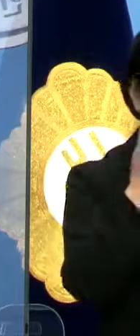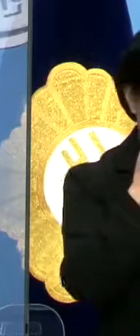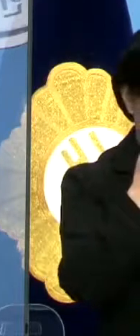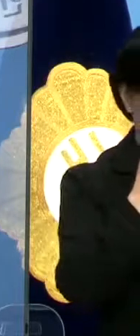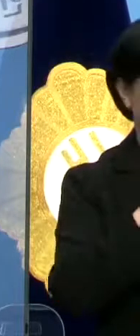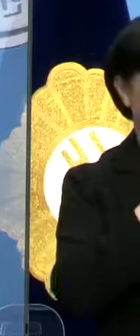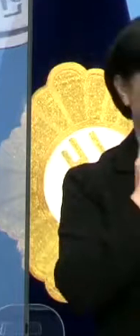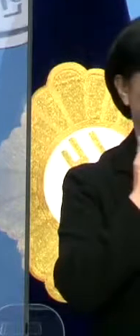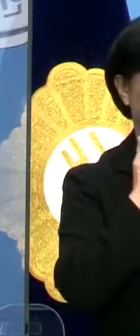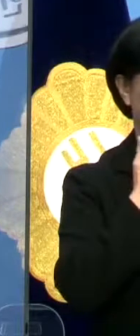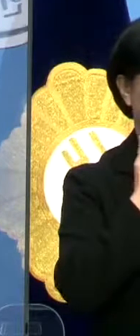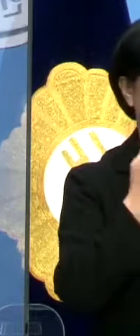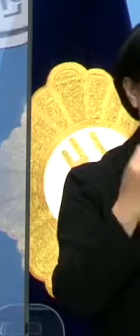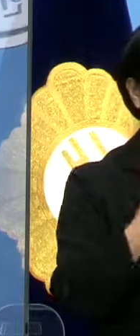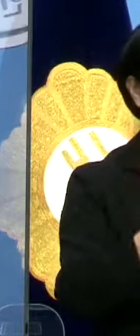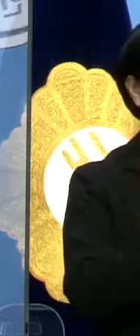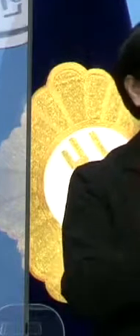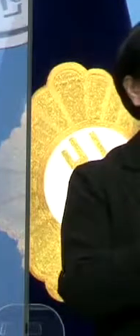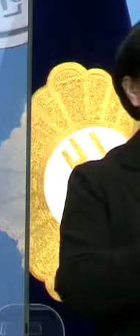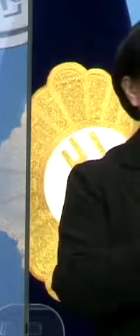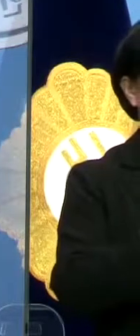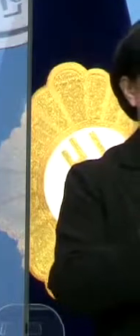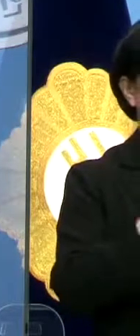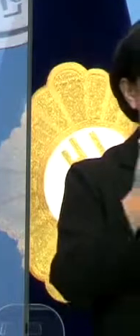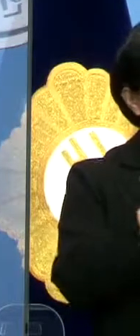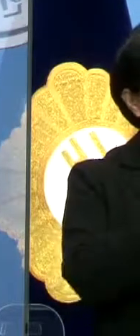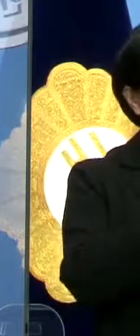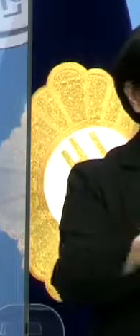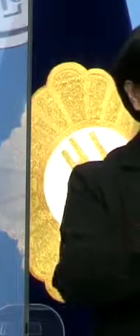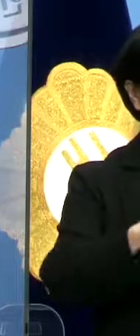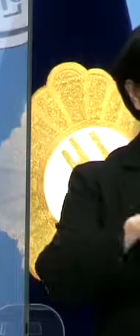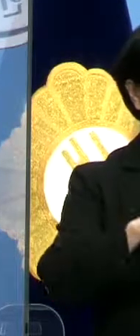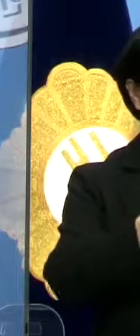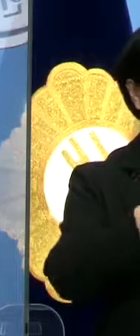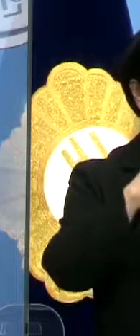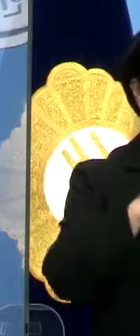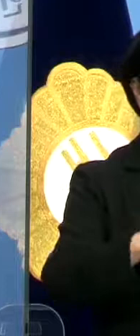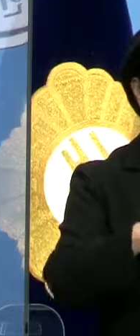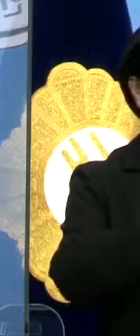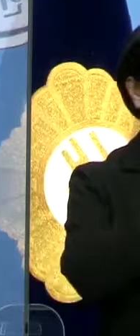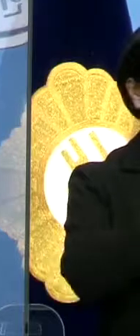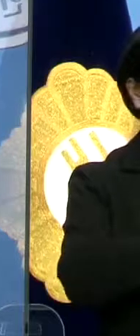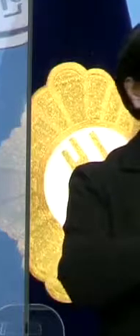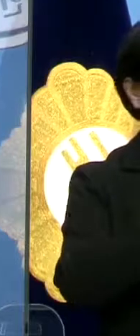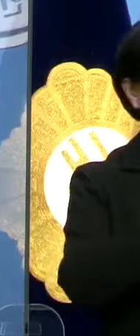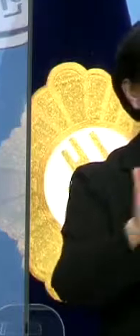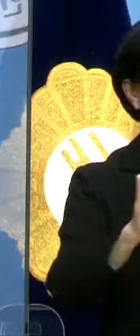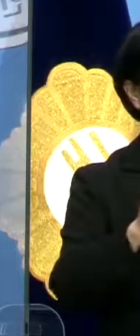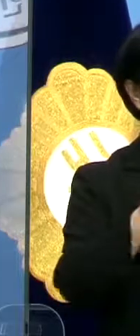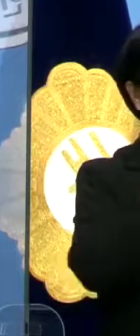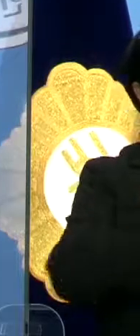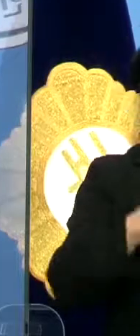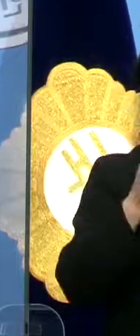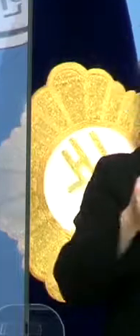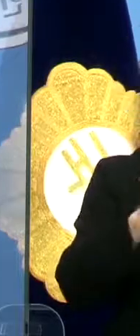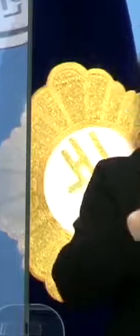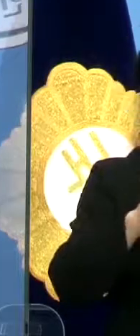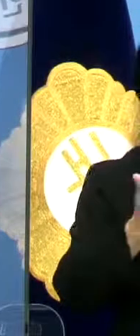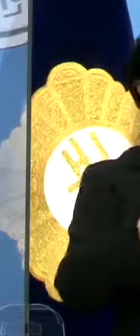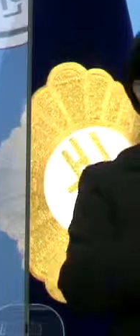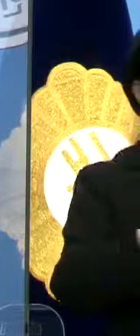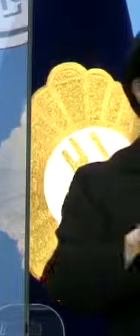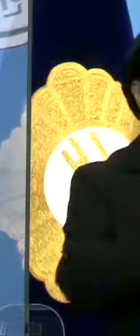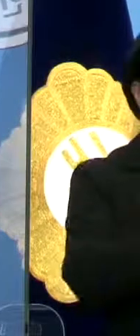작동하지 않고 그리고 한 습 한 명 의원들을 bb 가 아니라 그리고 한 명의 구청장에 bd 가 아니라 여러가지